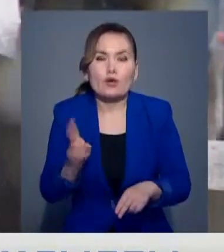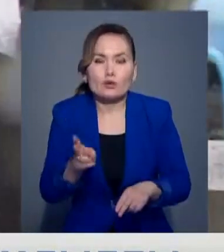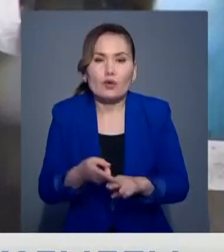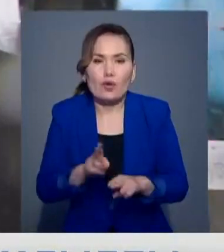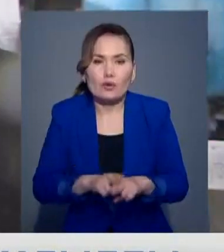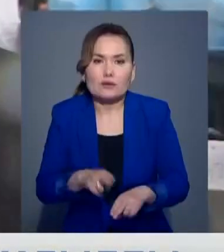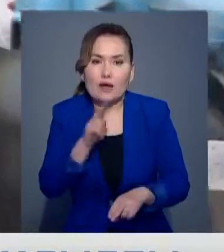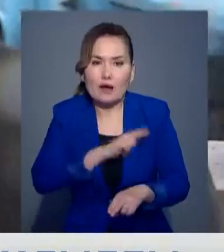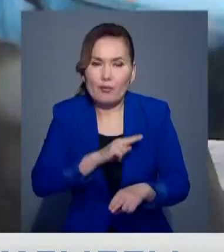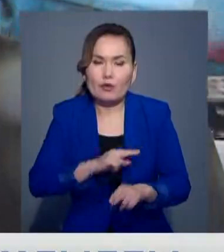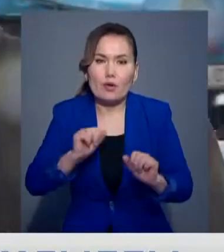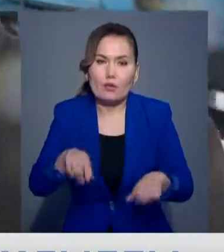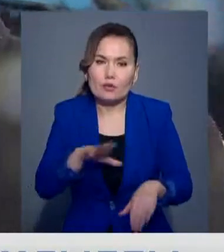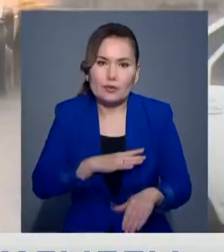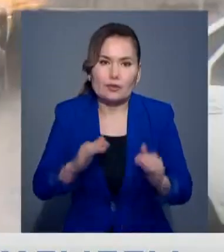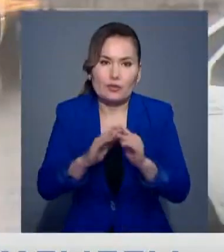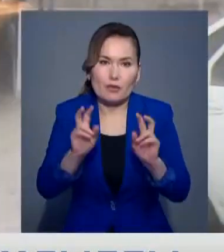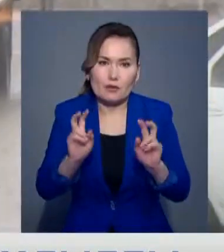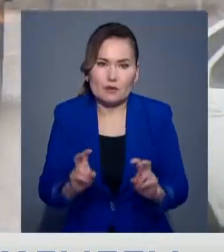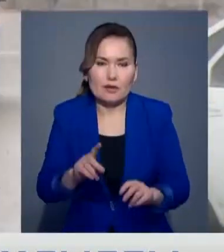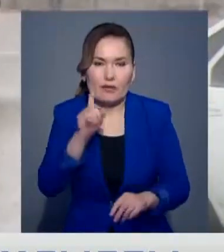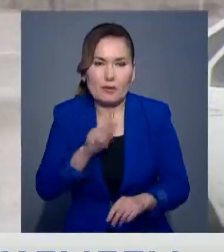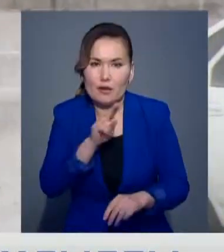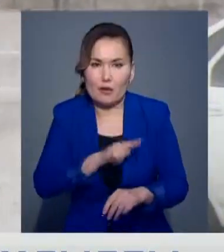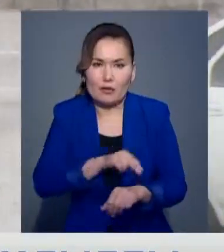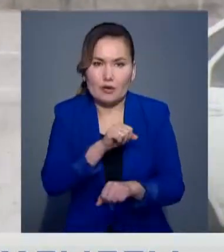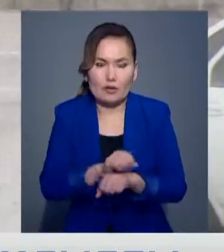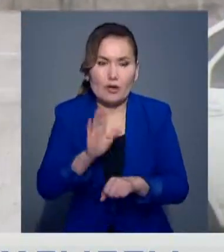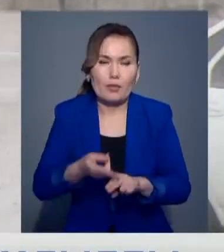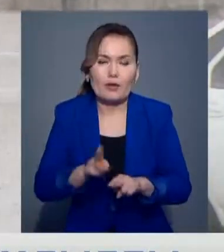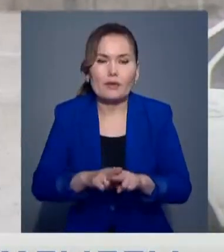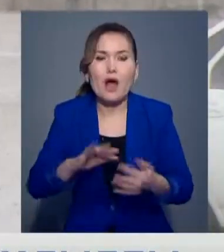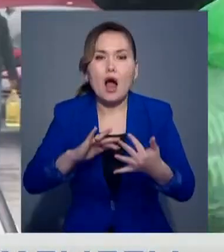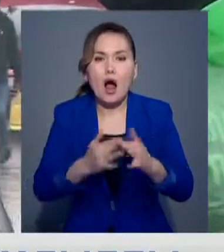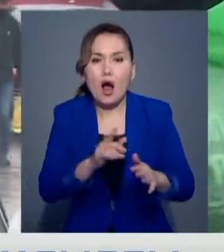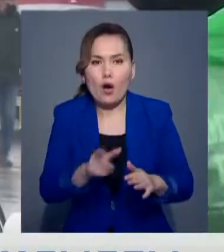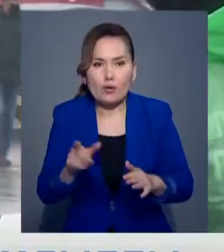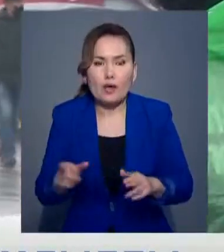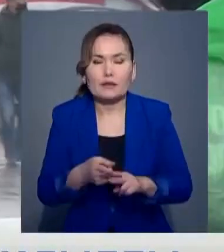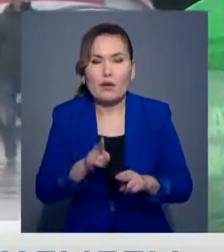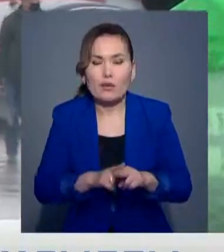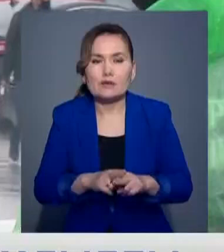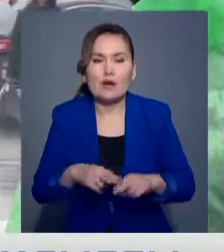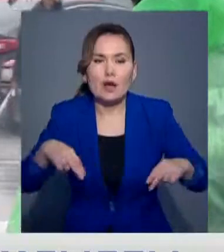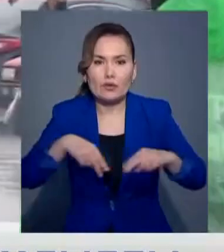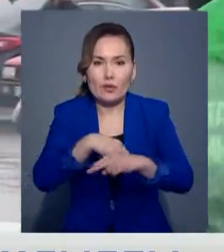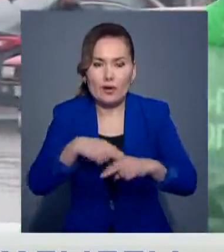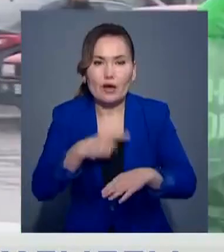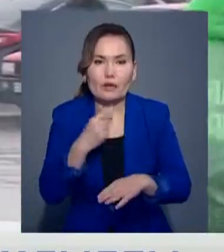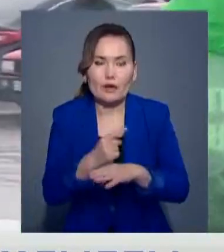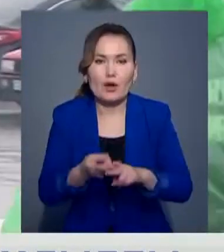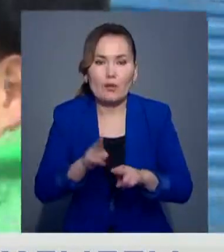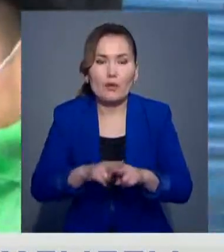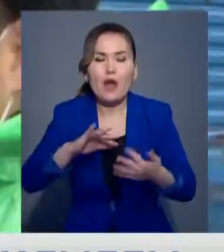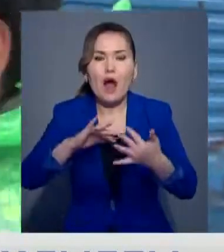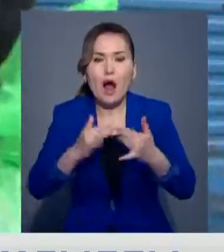демалысына жіберілген, яғни үйлерінде отыр. Қазір қараөткелге осы елді мекеннің тұрғындары ғана кіріп жатыр. Яғни олар ауыл карантинге жабылғанға